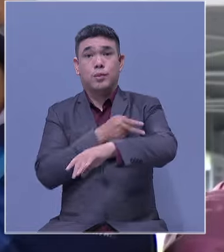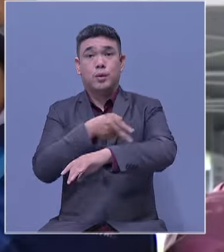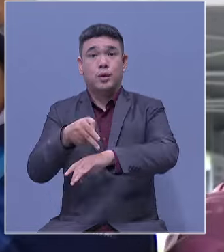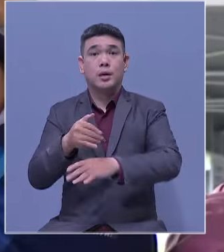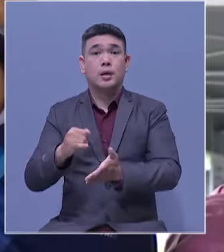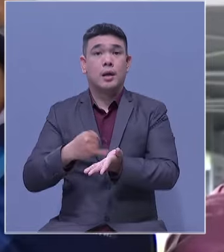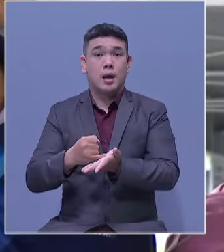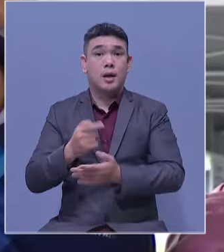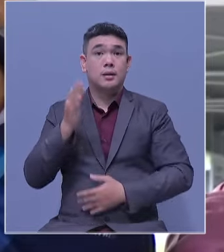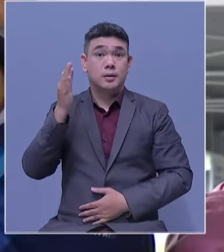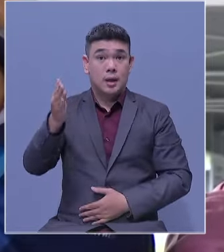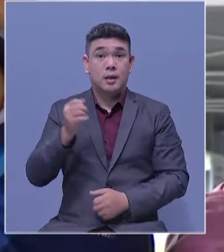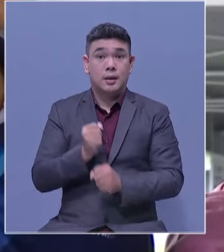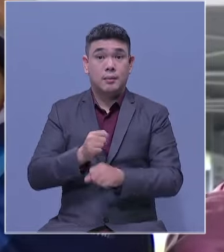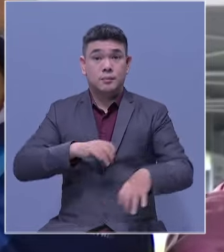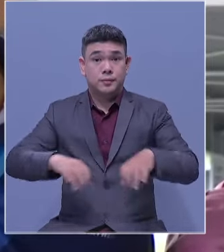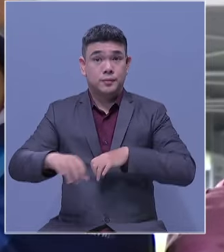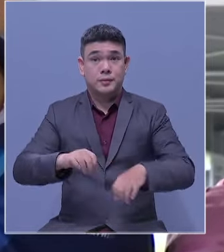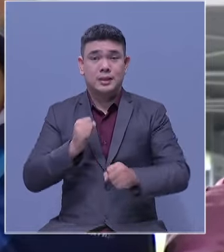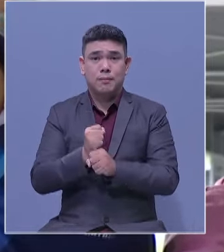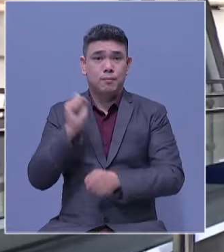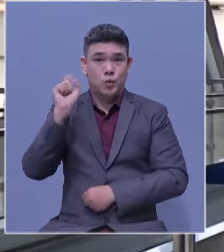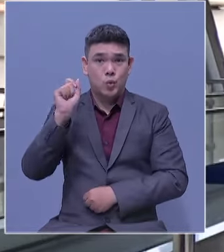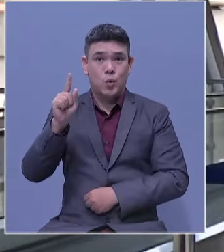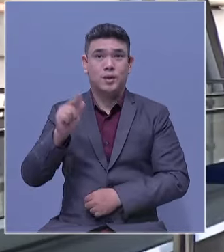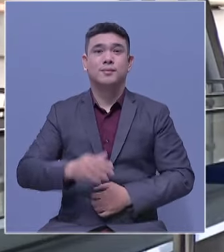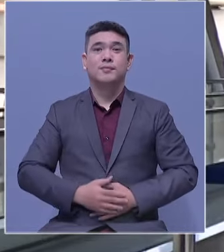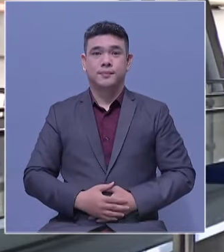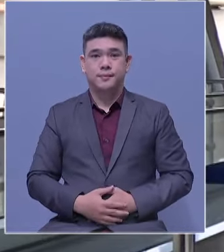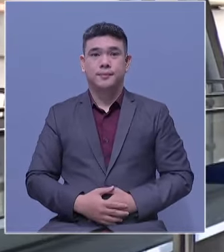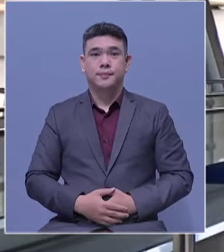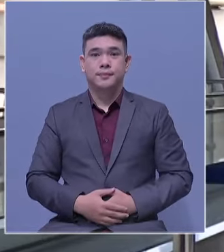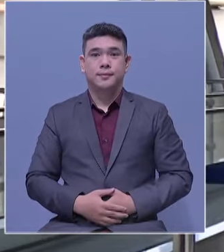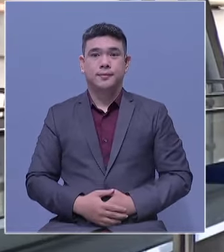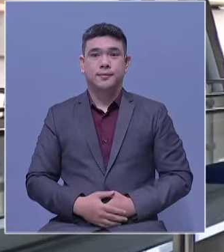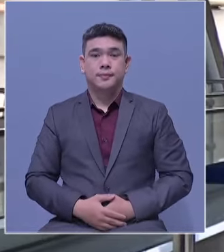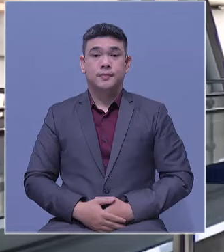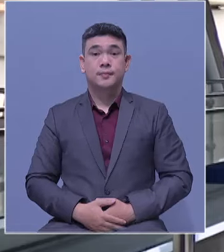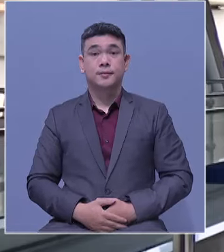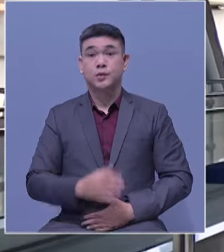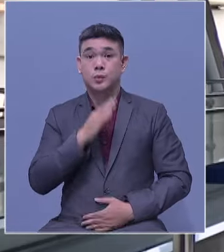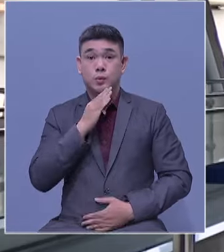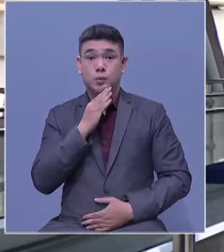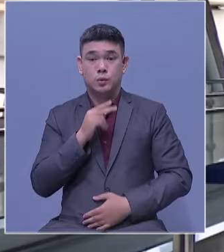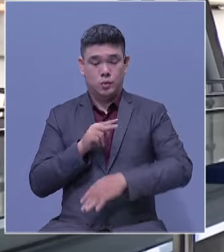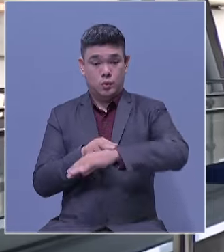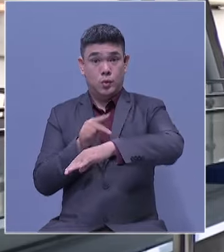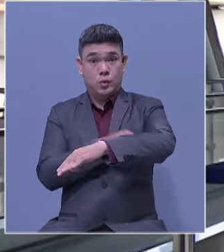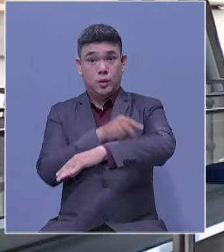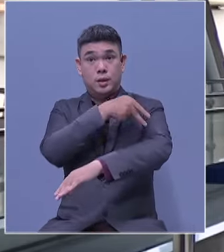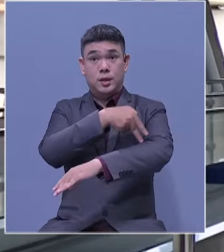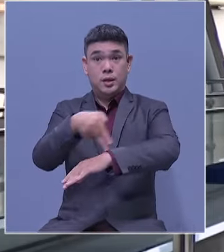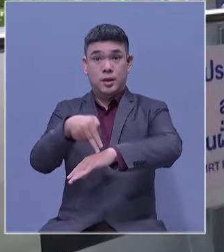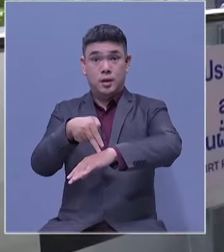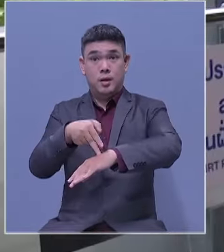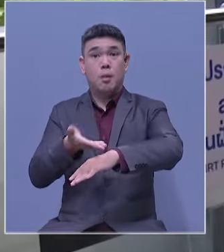ซึ่งผมก็เองก็รับบัญชามาแล้วจะเร่งนรับดำเนินการต่อไปครับและทางเดินรอยฟ้าเชื่อมระหว่างรถไฟฟ้า